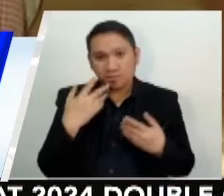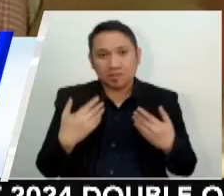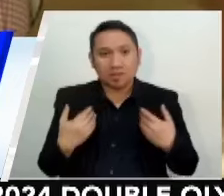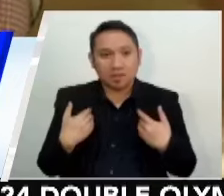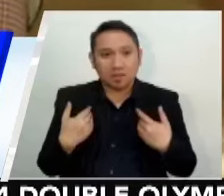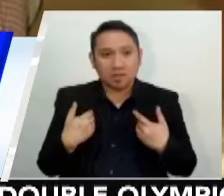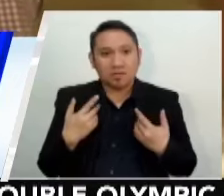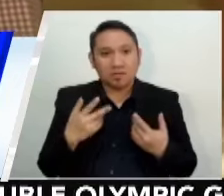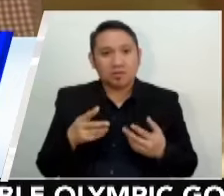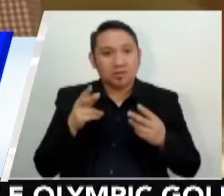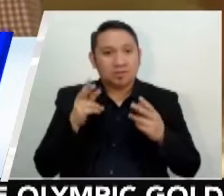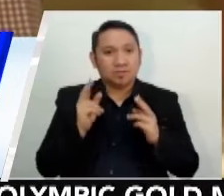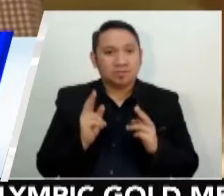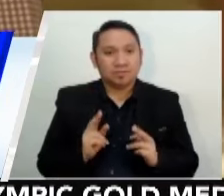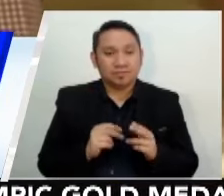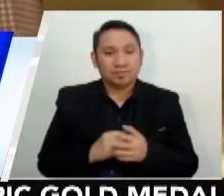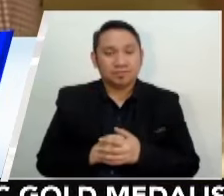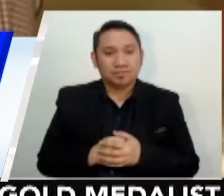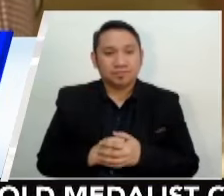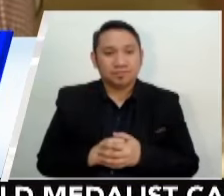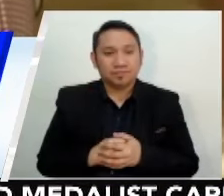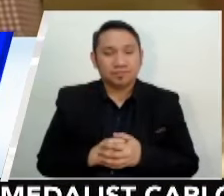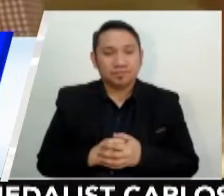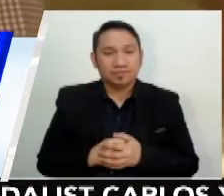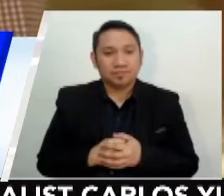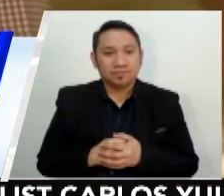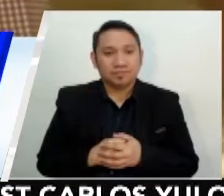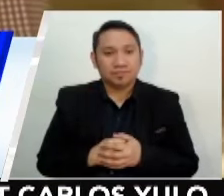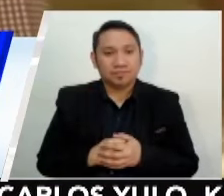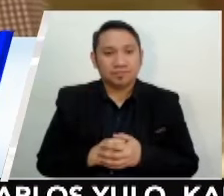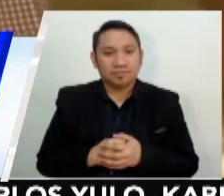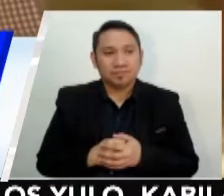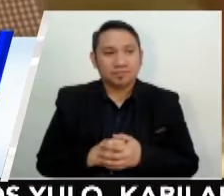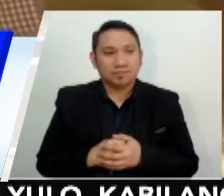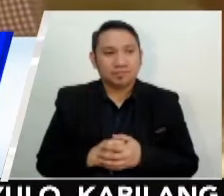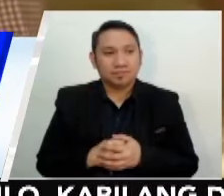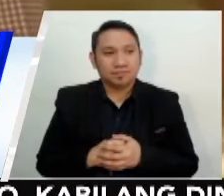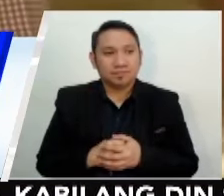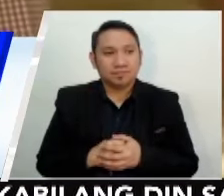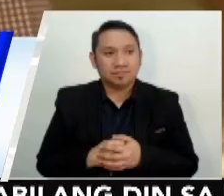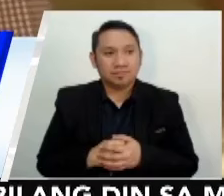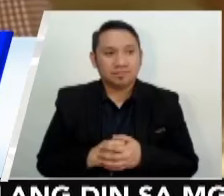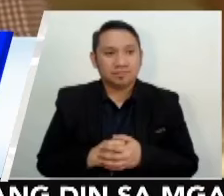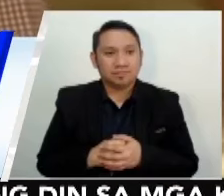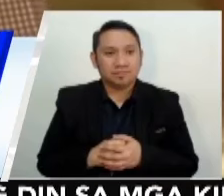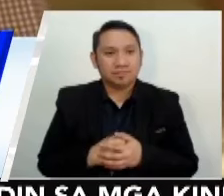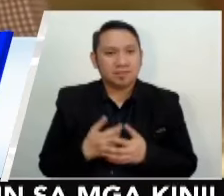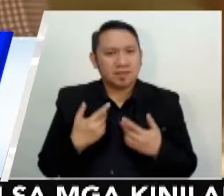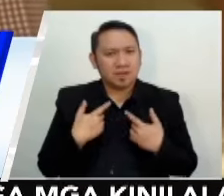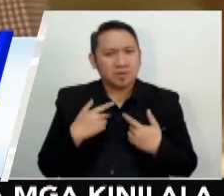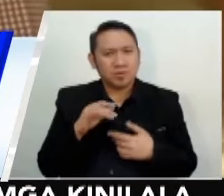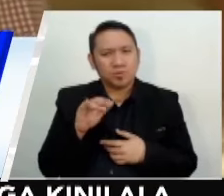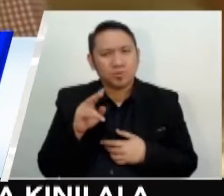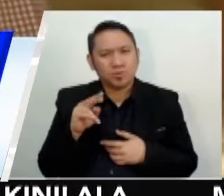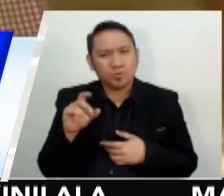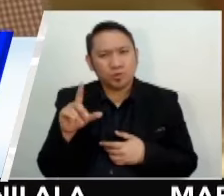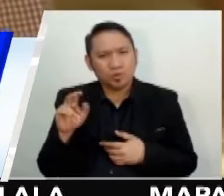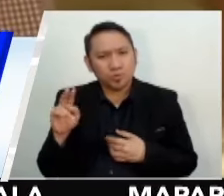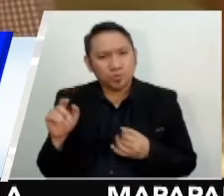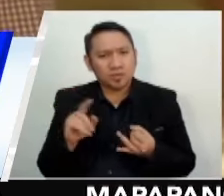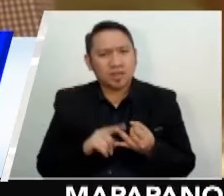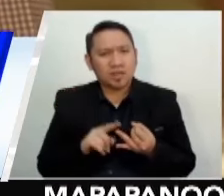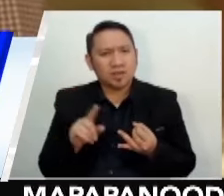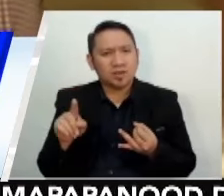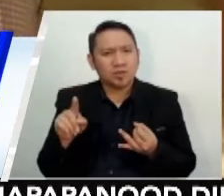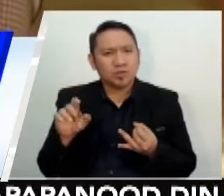sa sculpture. Because mga barkada niya, si Orang Luna, Felix Resurrection Hidalgo sa Spain, ang lahat mga